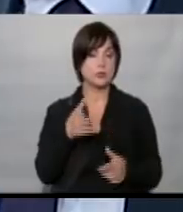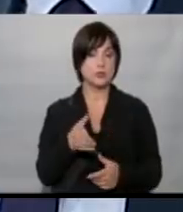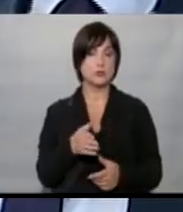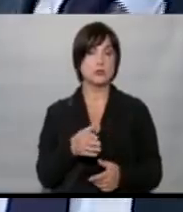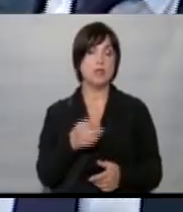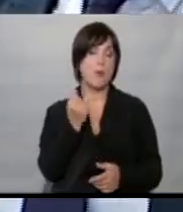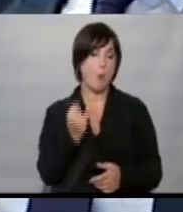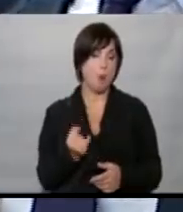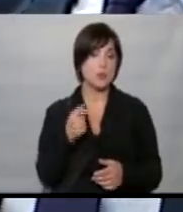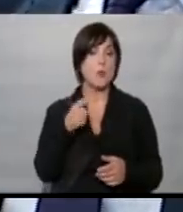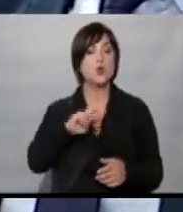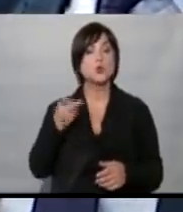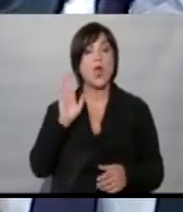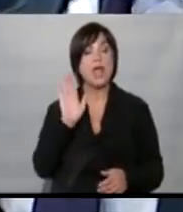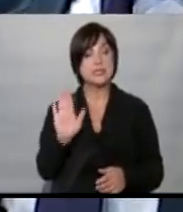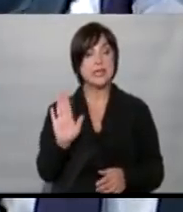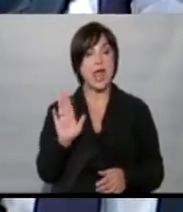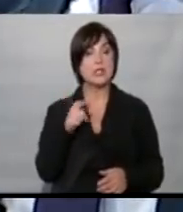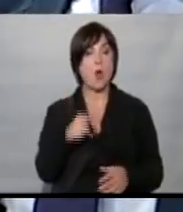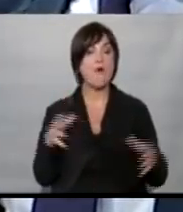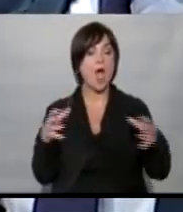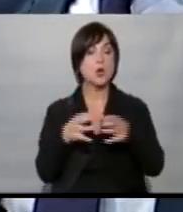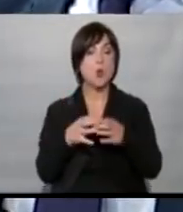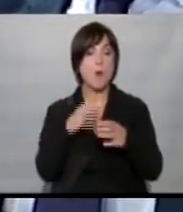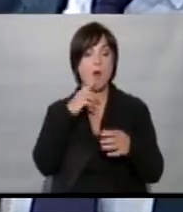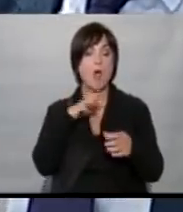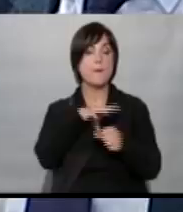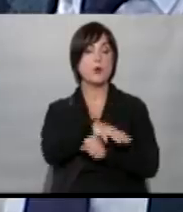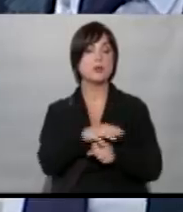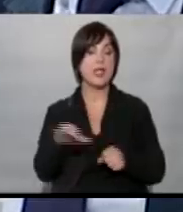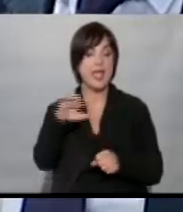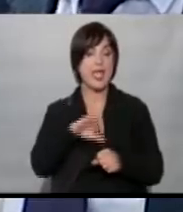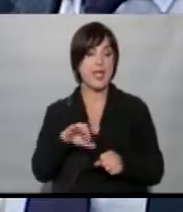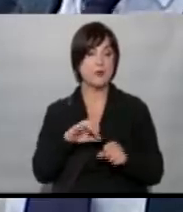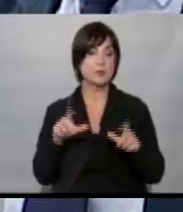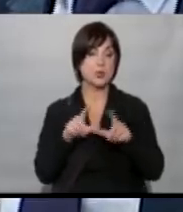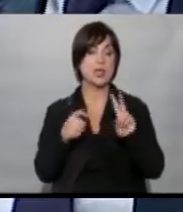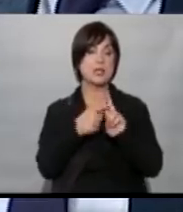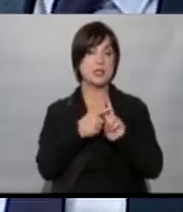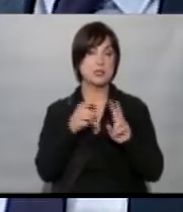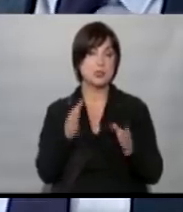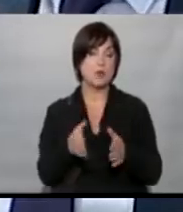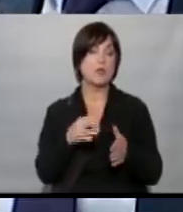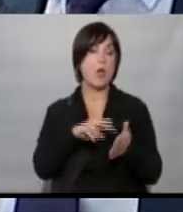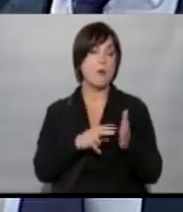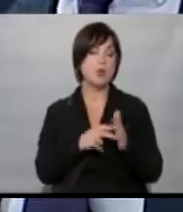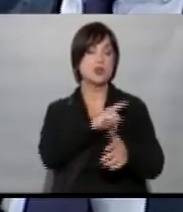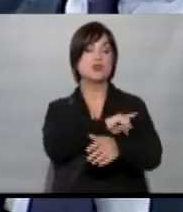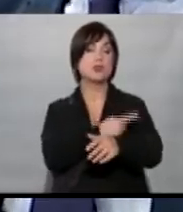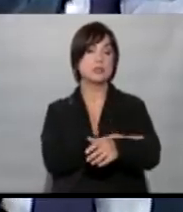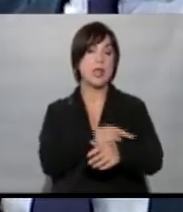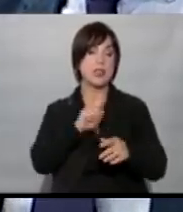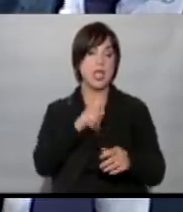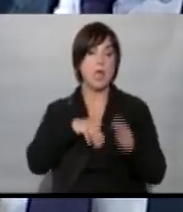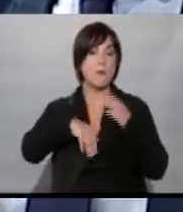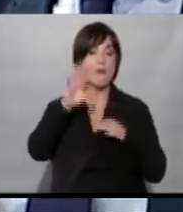се послаби. Од друга страна, таа група која што е против ЕУ и НАТО интеграциите со минорна политичка сила од не